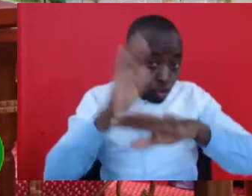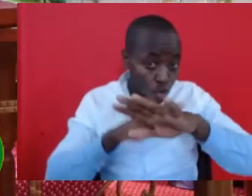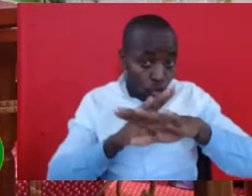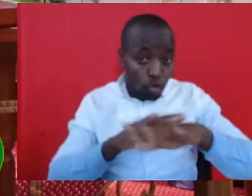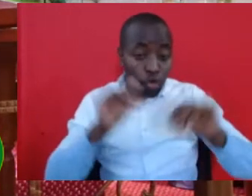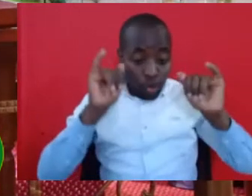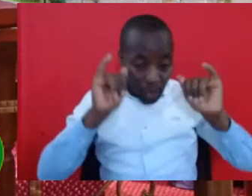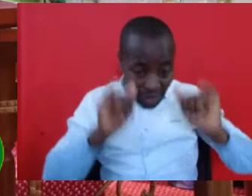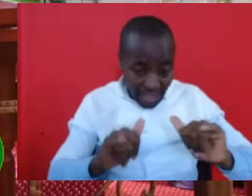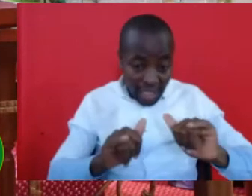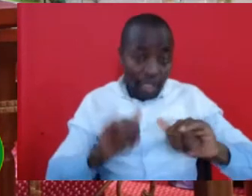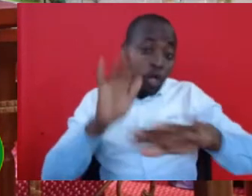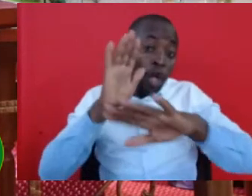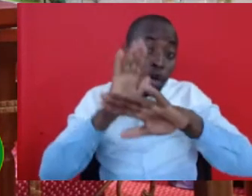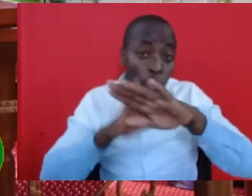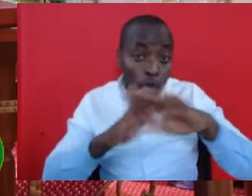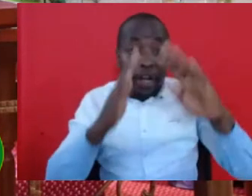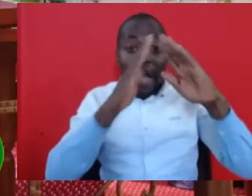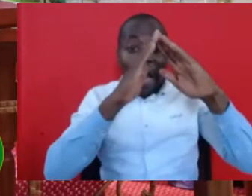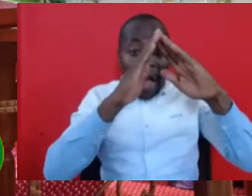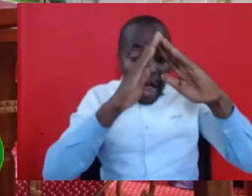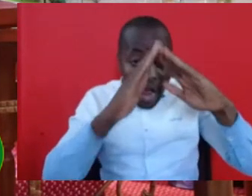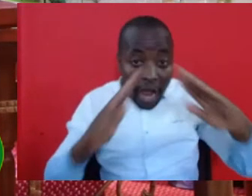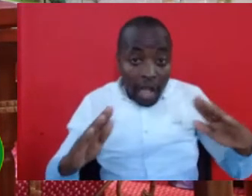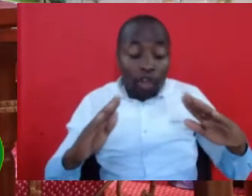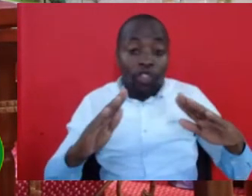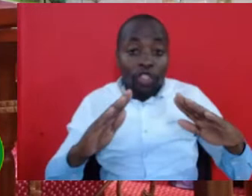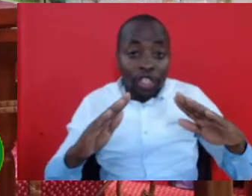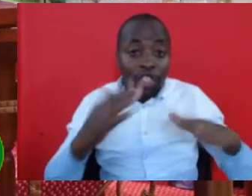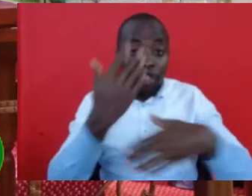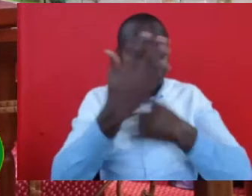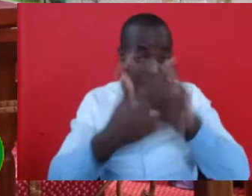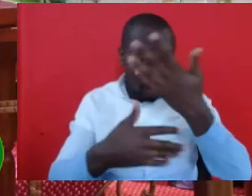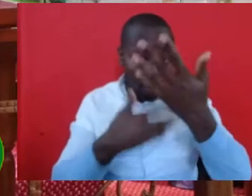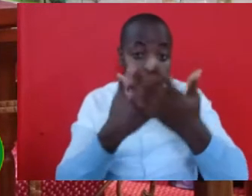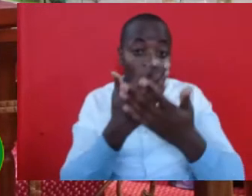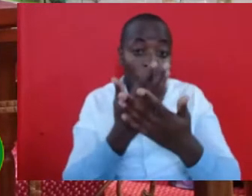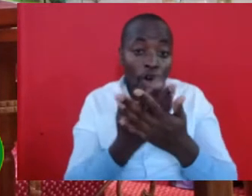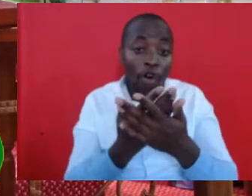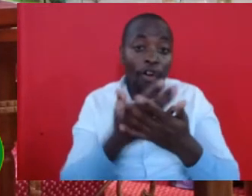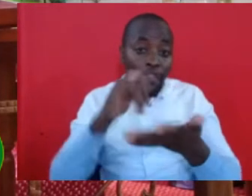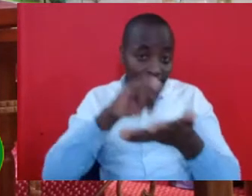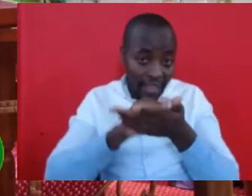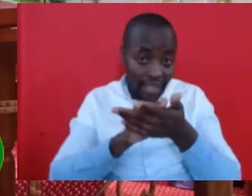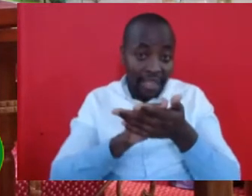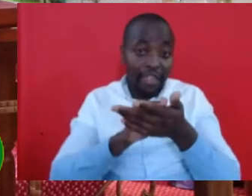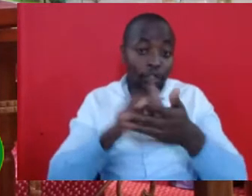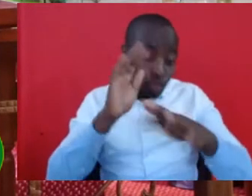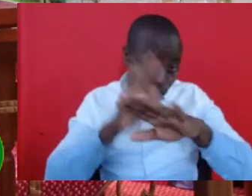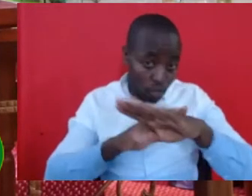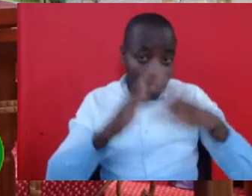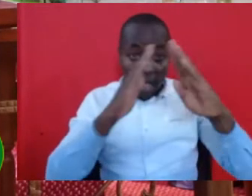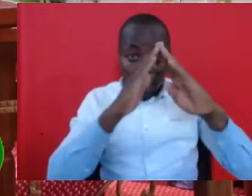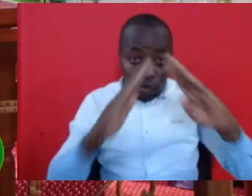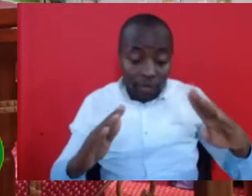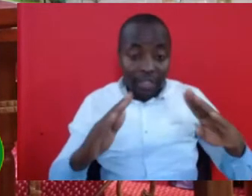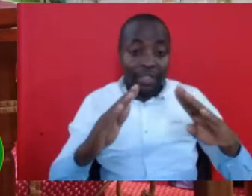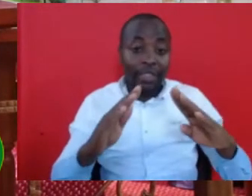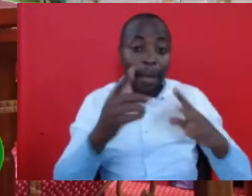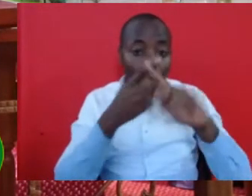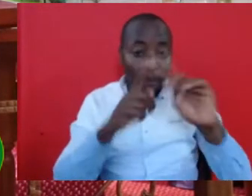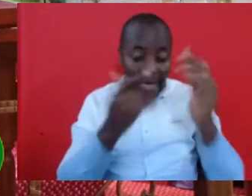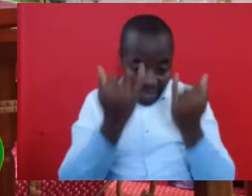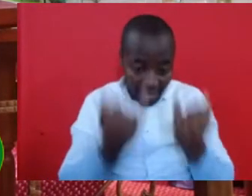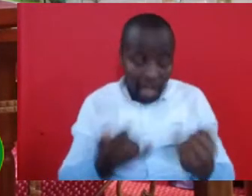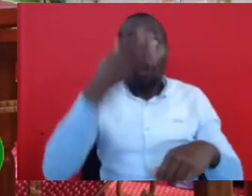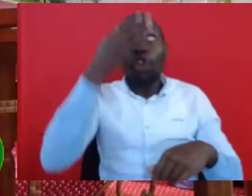ya fahari hali hekalu langu ni magofu matupu? Sasa asema hivi Mwenyezi Mungu,